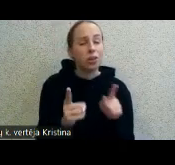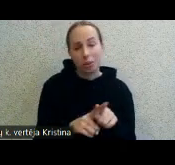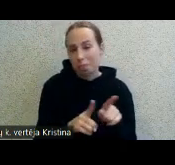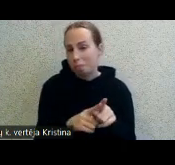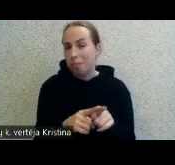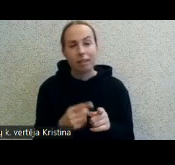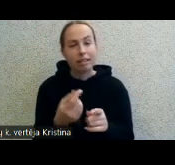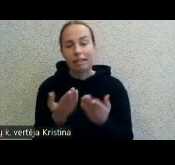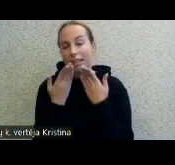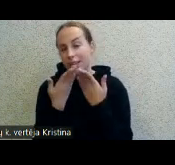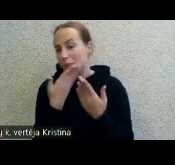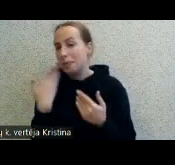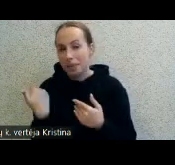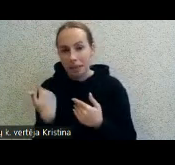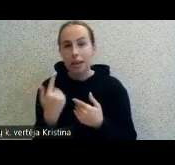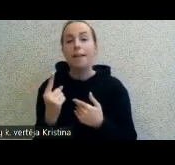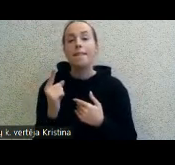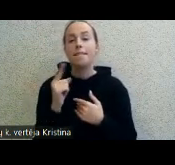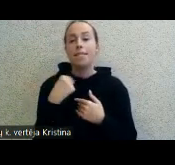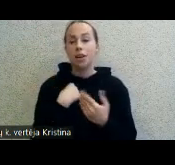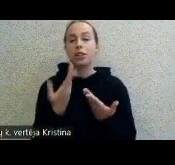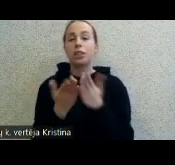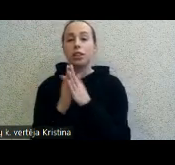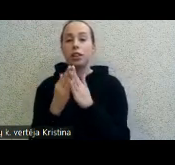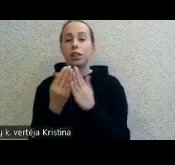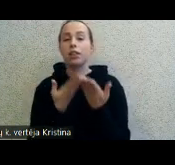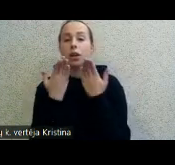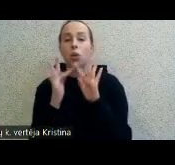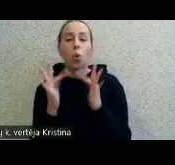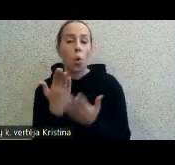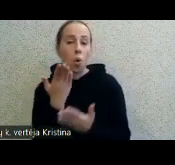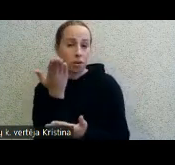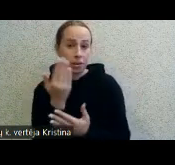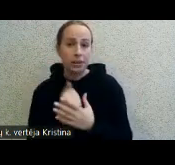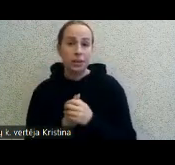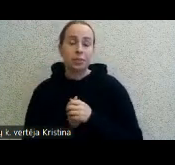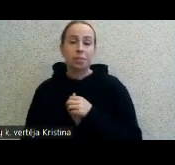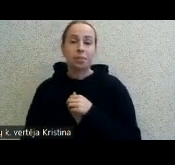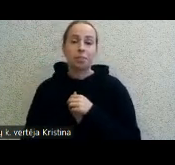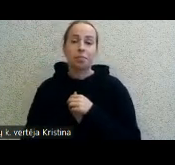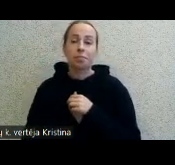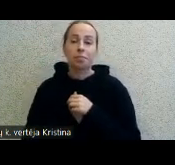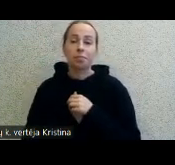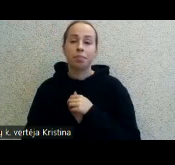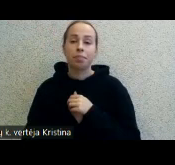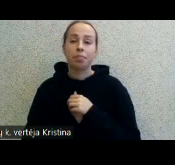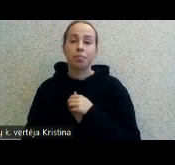skaitau tokias knygas, štai pasižiūrėkite, kokias,